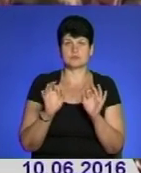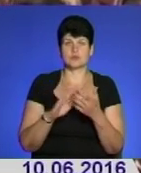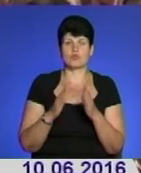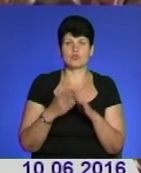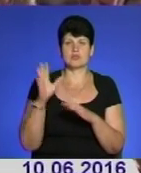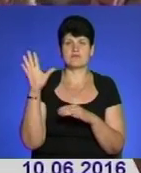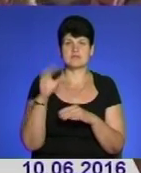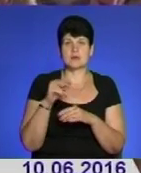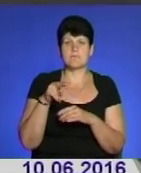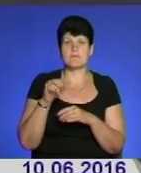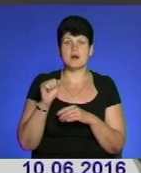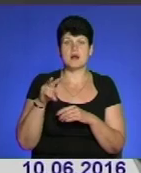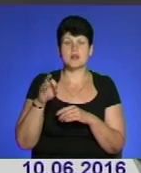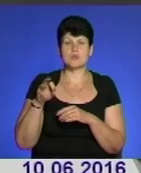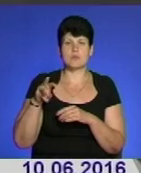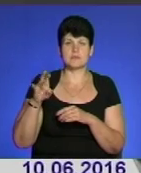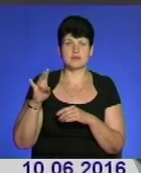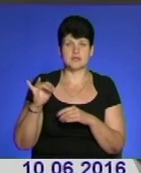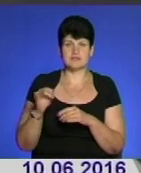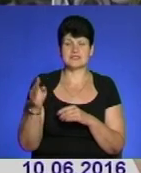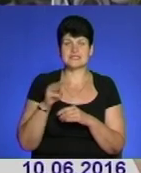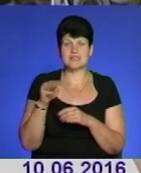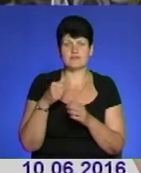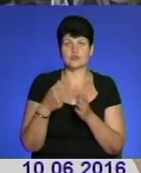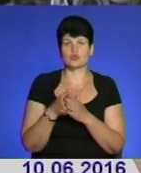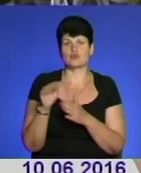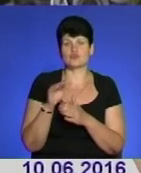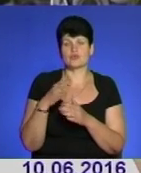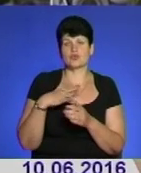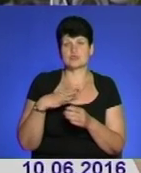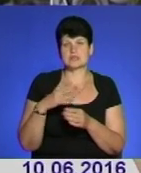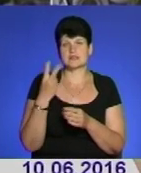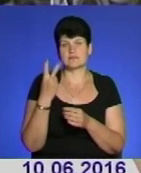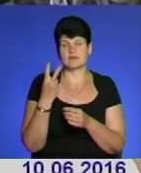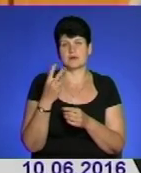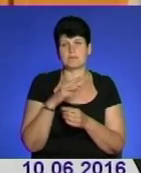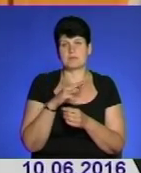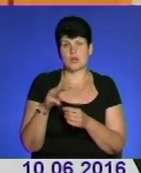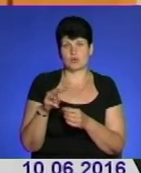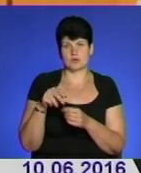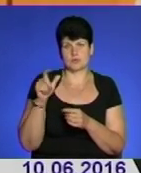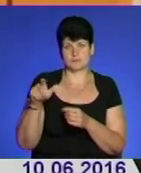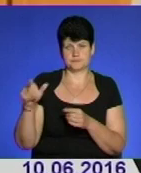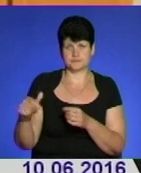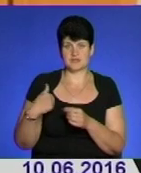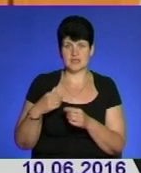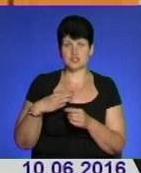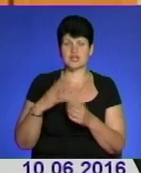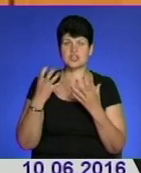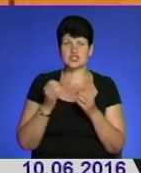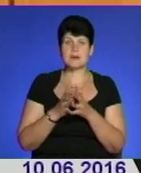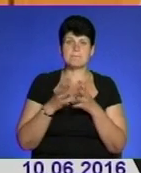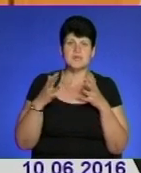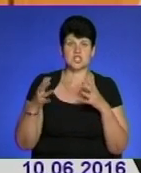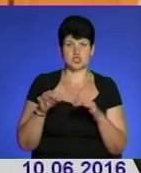всіх паломників. Загалом з травня по жовтень у Зарваниці очікують близько 2 мільйонів прочан. Нас чекає ще більший